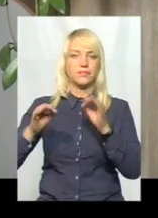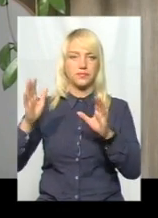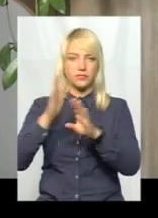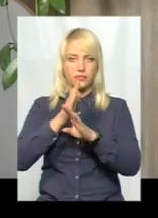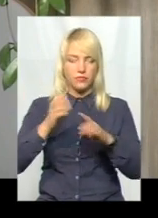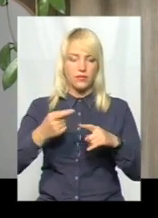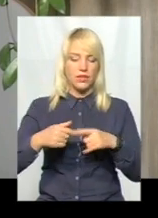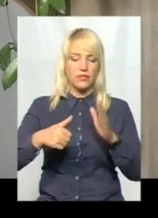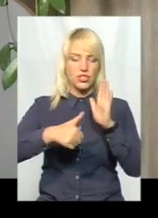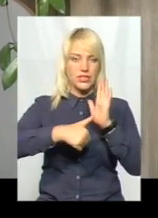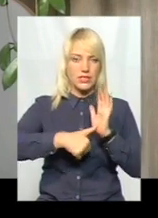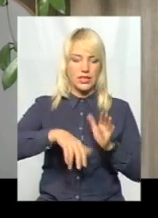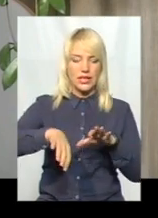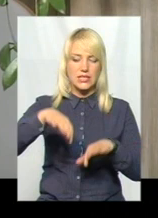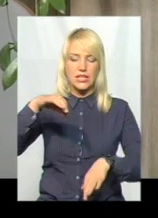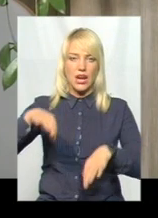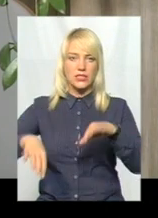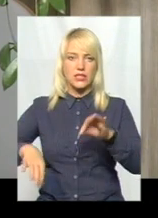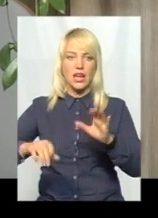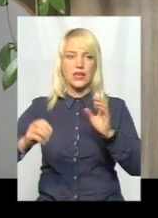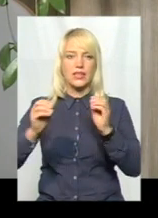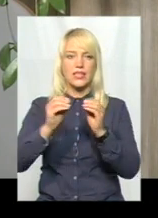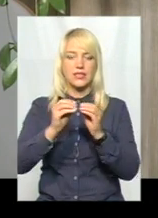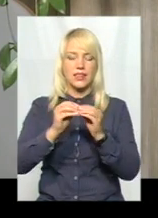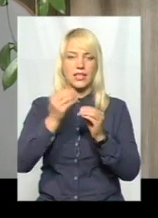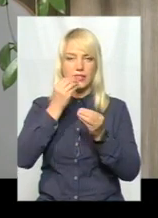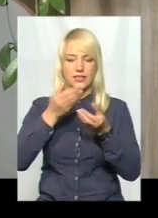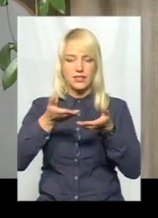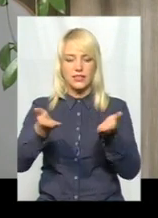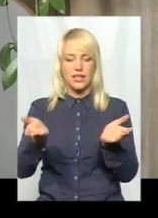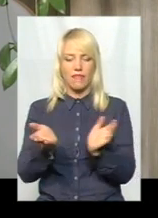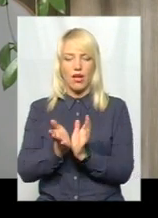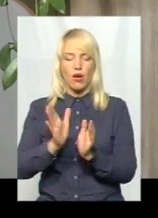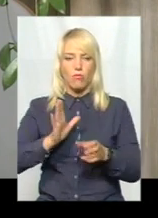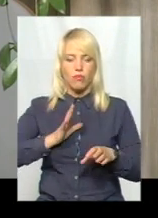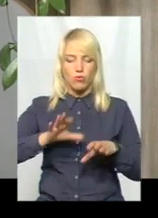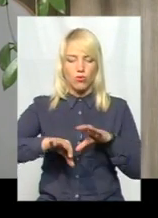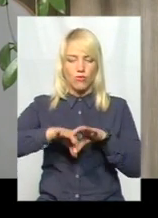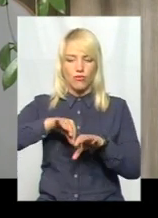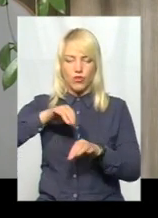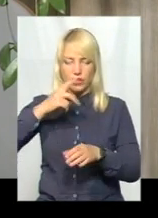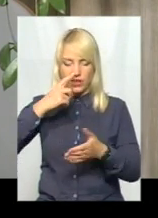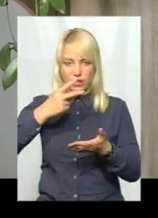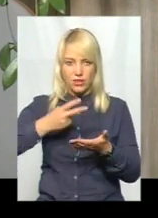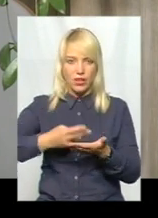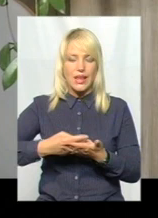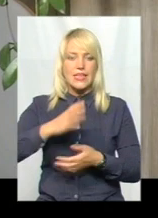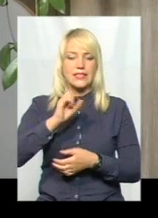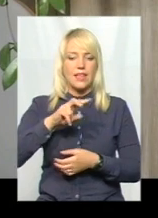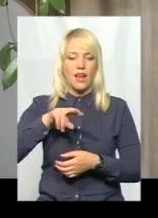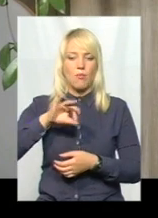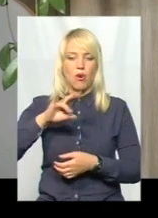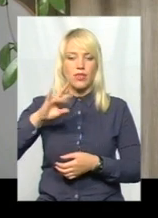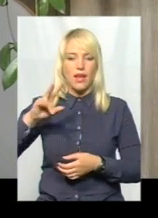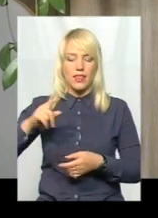десяти страв була виділена сальмонела ентерітідіс. Це курка смажена,